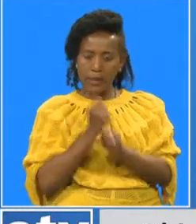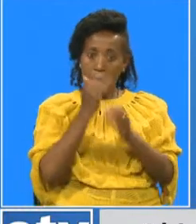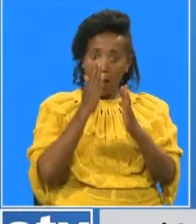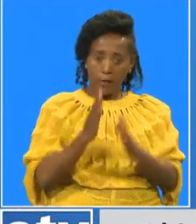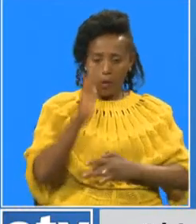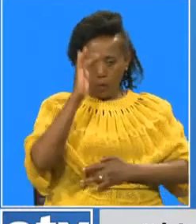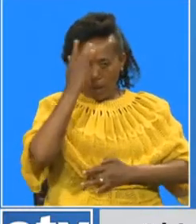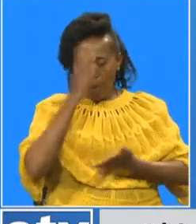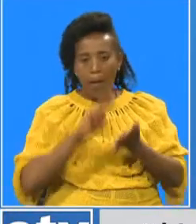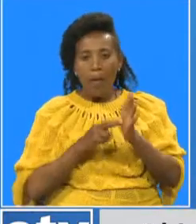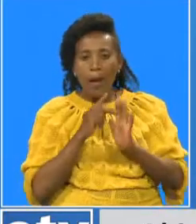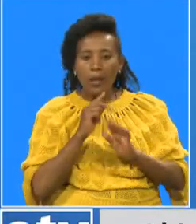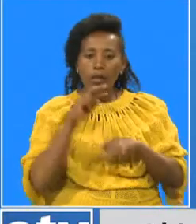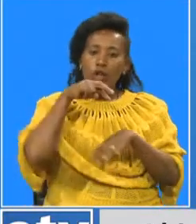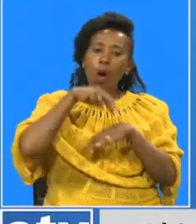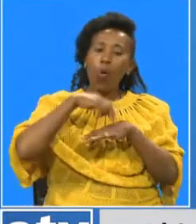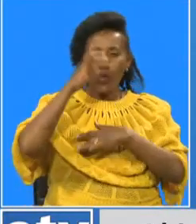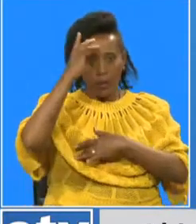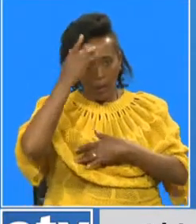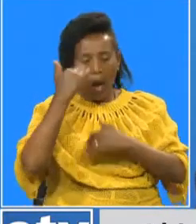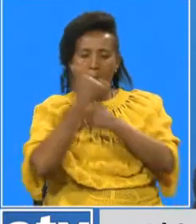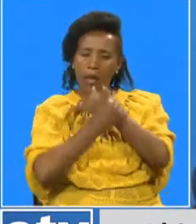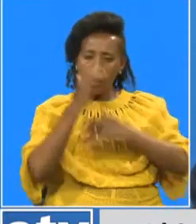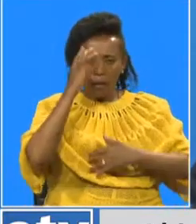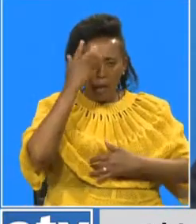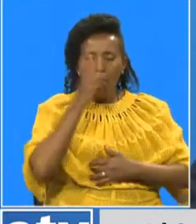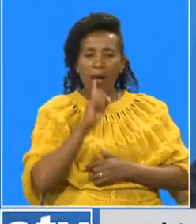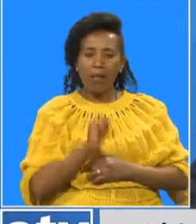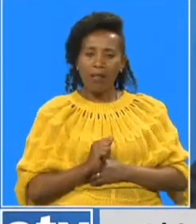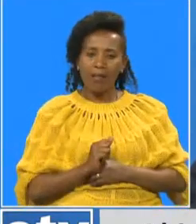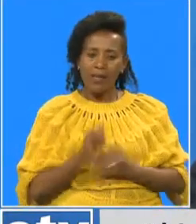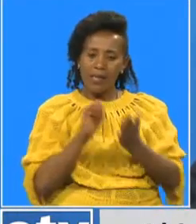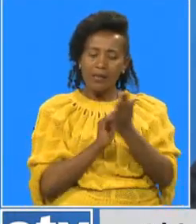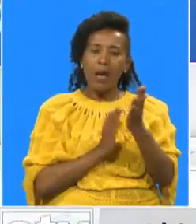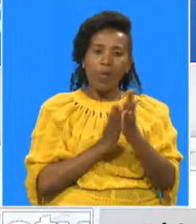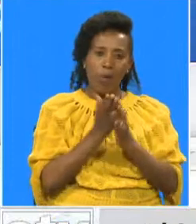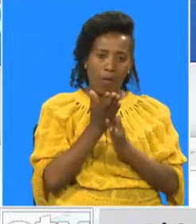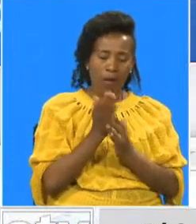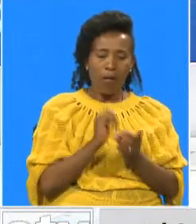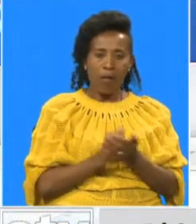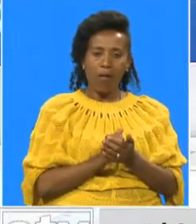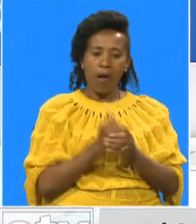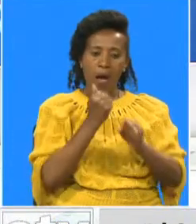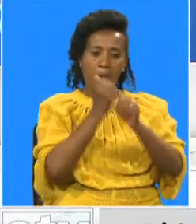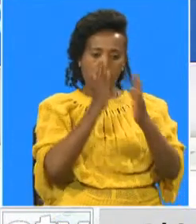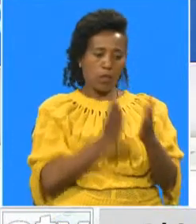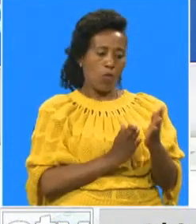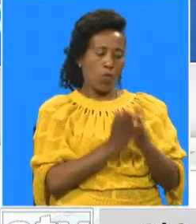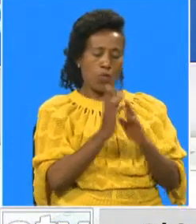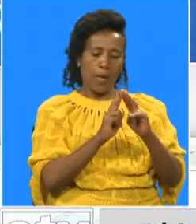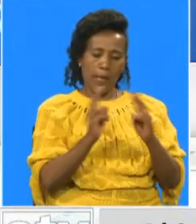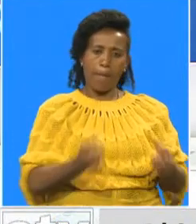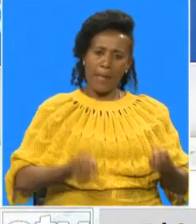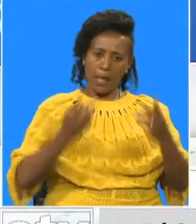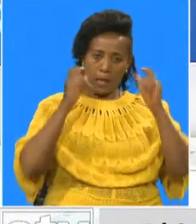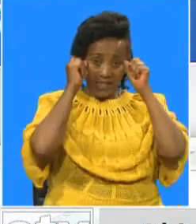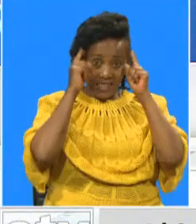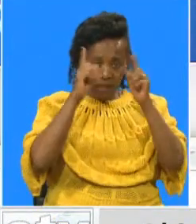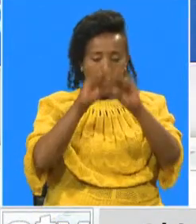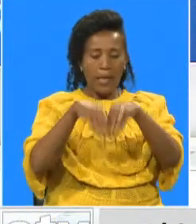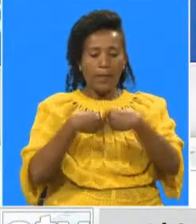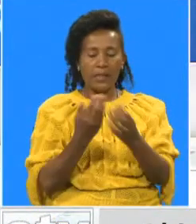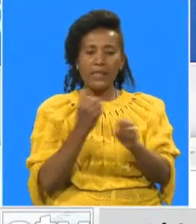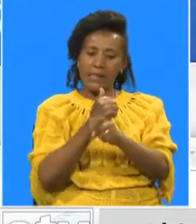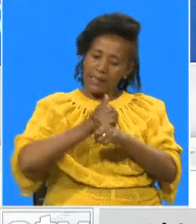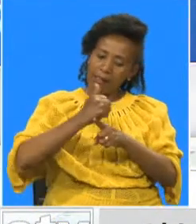ሰራተኛ ታመመ ማለት ተቋሙ ነው የሚታመመው፣ አገር ነው የሚታመመው። ከዚህ አኳያ ባሰሩ በኩል በጣም በርካታ ግንዛቤዎችን